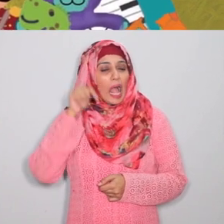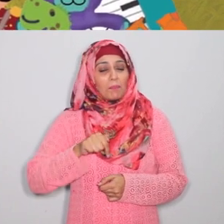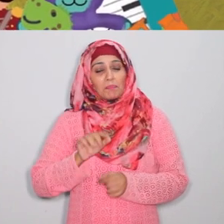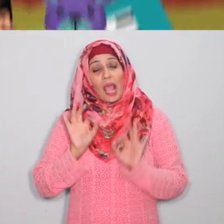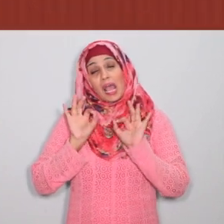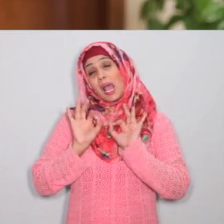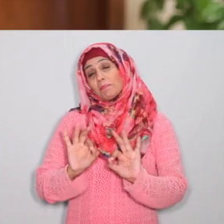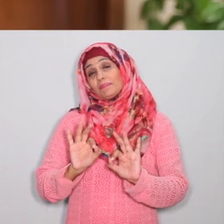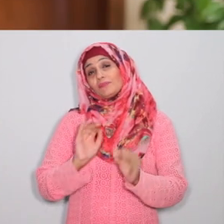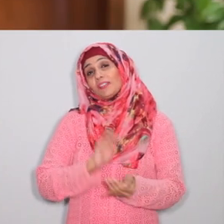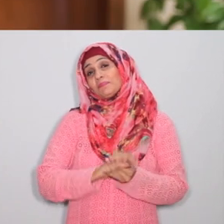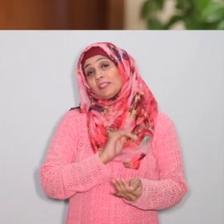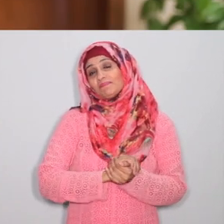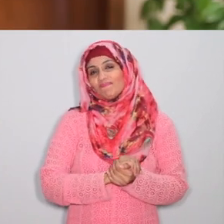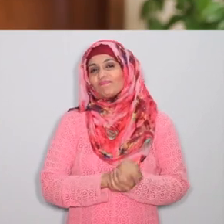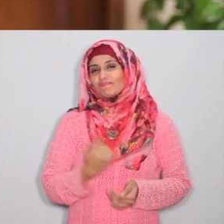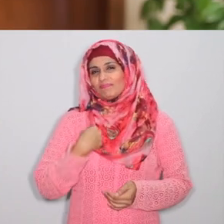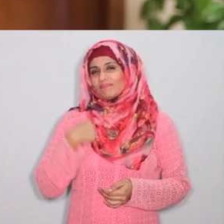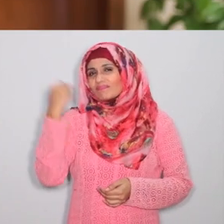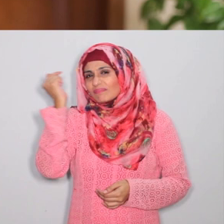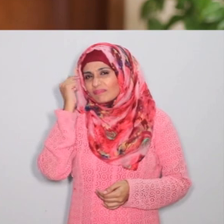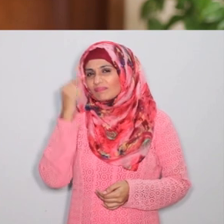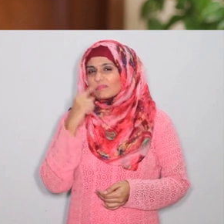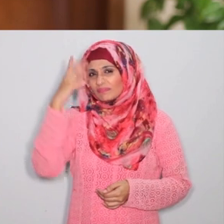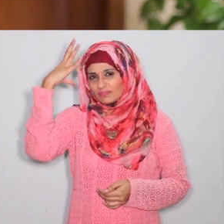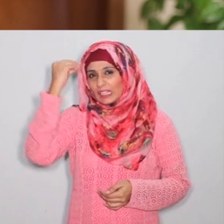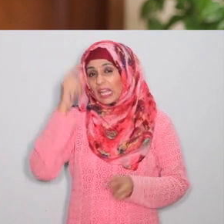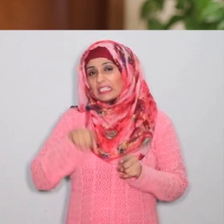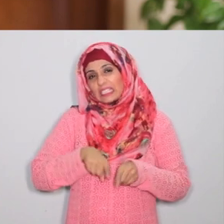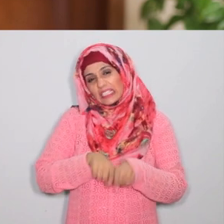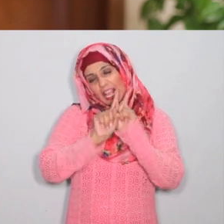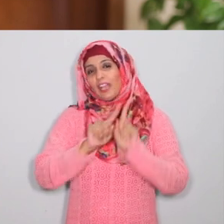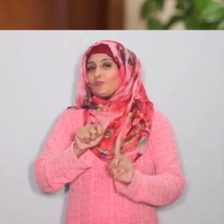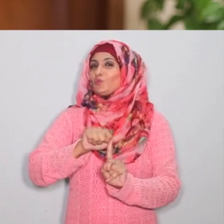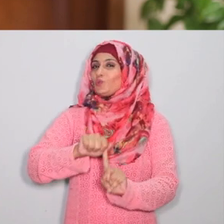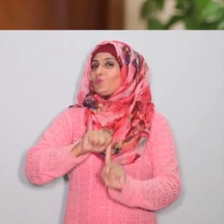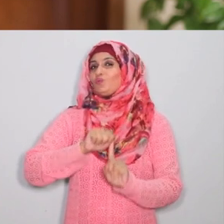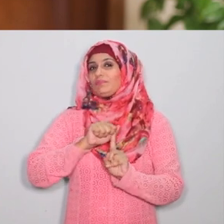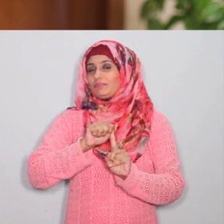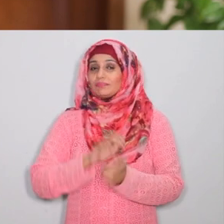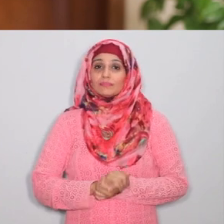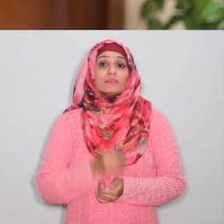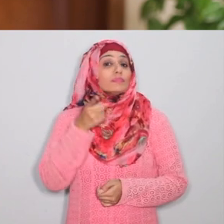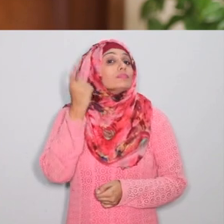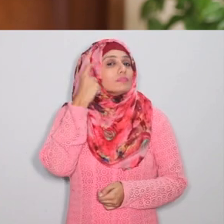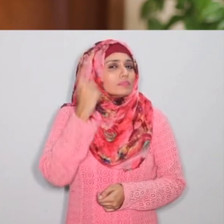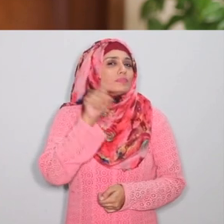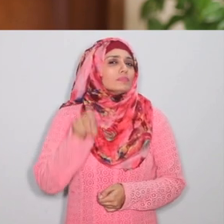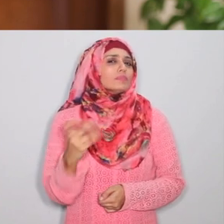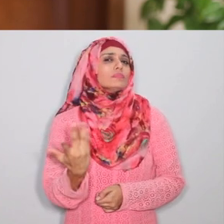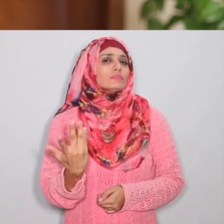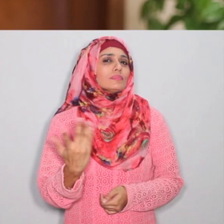आती थी अ कि इसके मेरा ख्याल है अमरीकन के साथ ही भेजना चाहिए था में आपका क्या ख्याल